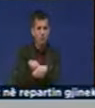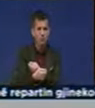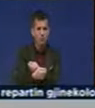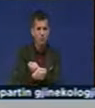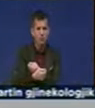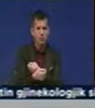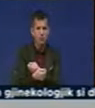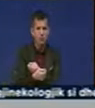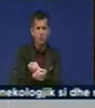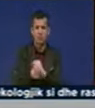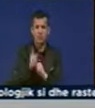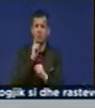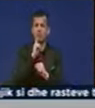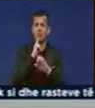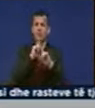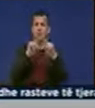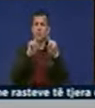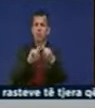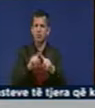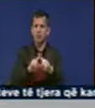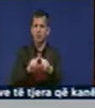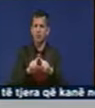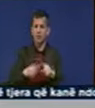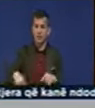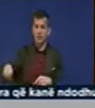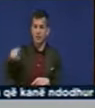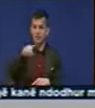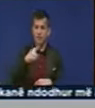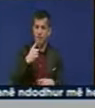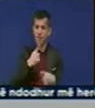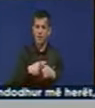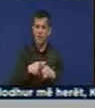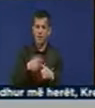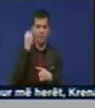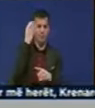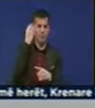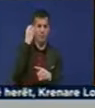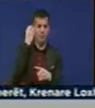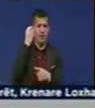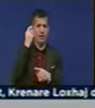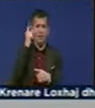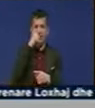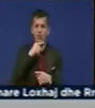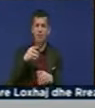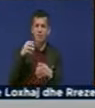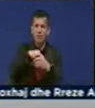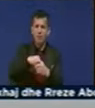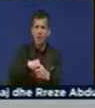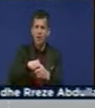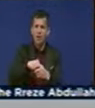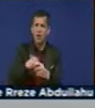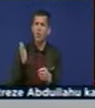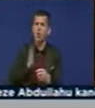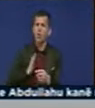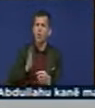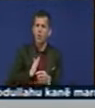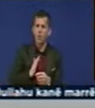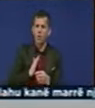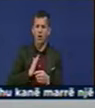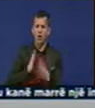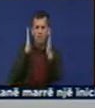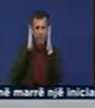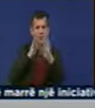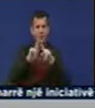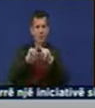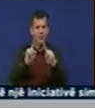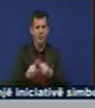kur që janë interpretime tendencioze edhe të shtrembruarat të traditës, kulturës dhe religionit, që kanë